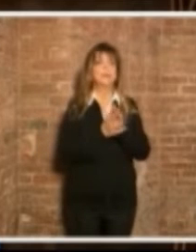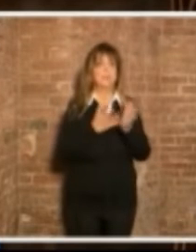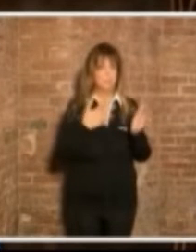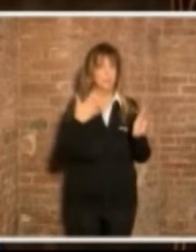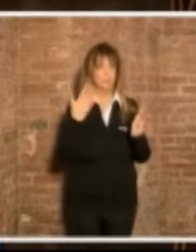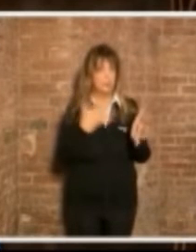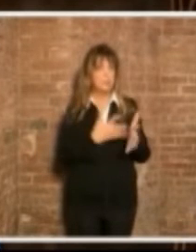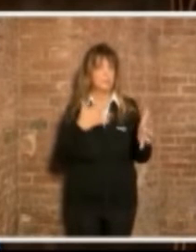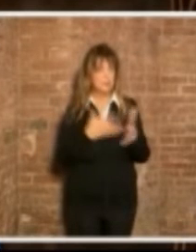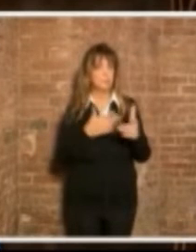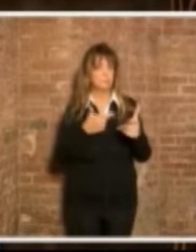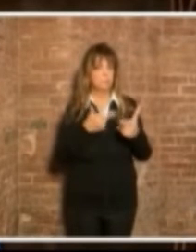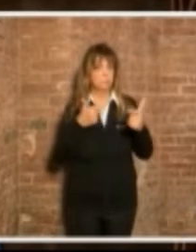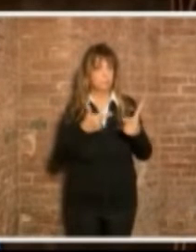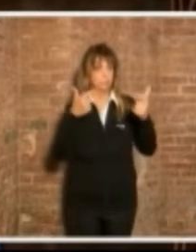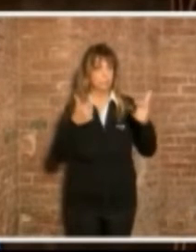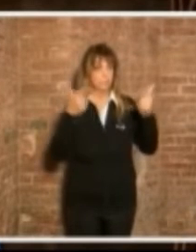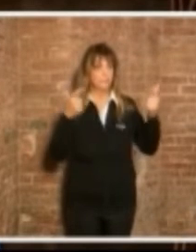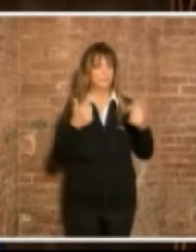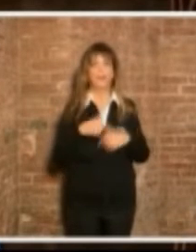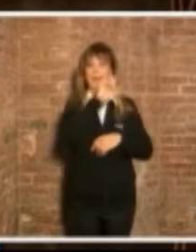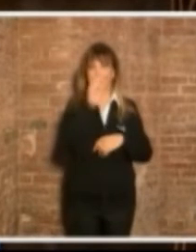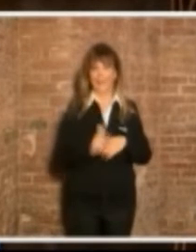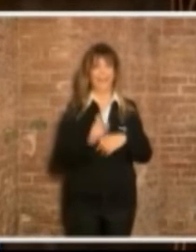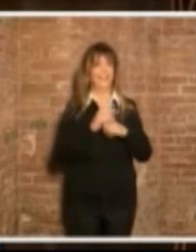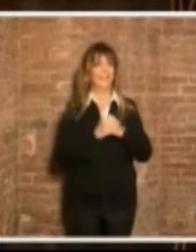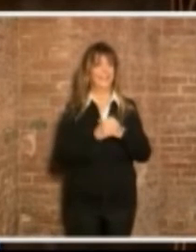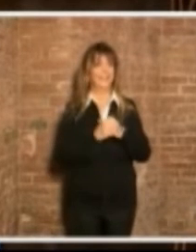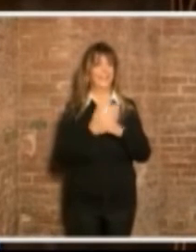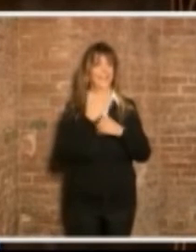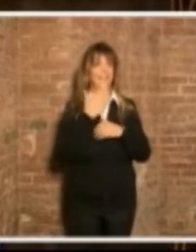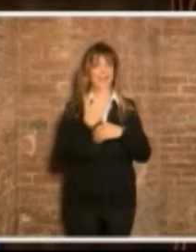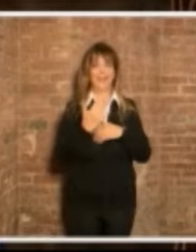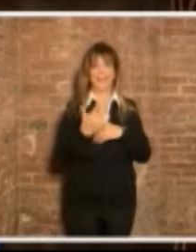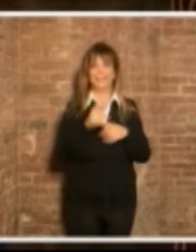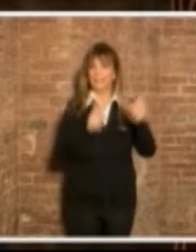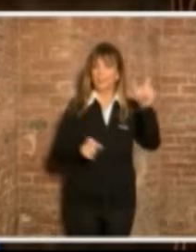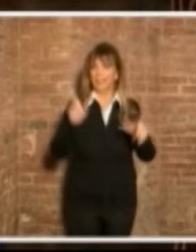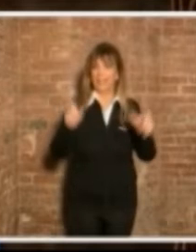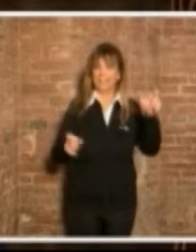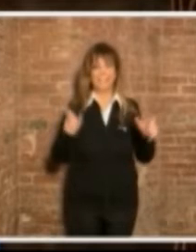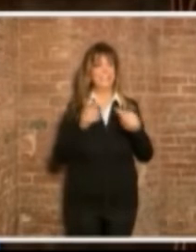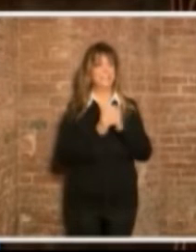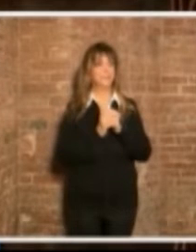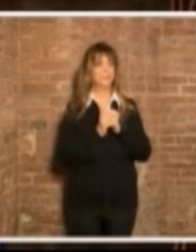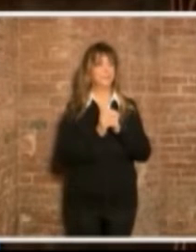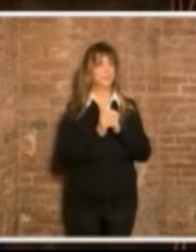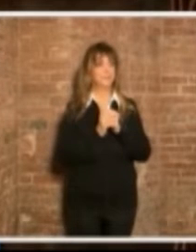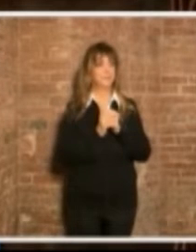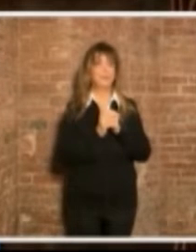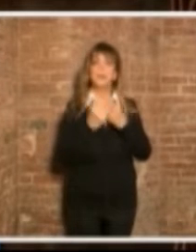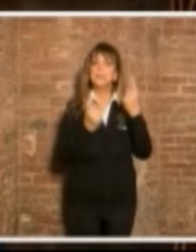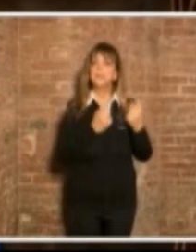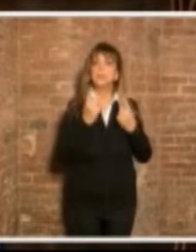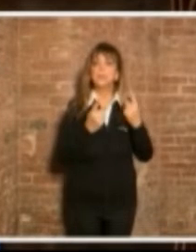che appaiono in grave difficoltà. Nel nostro paese, grazie alla serietà dei nostri concittadini, la situazione è